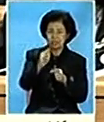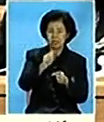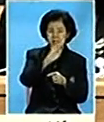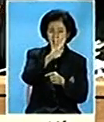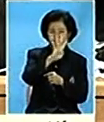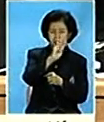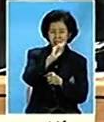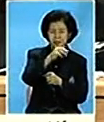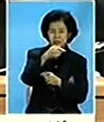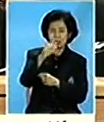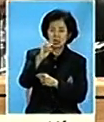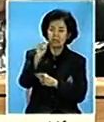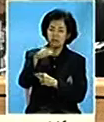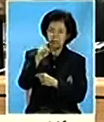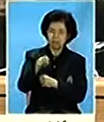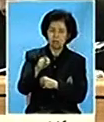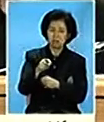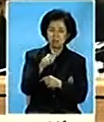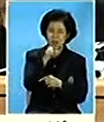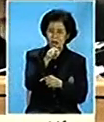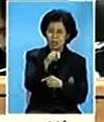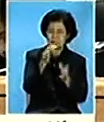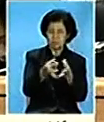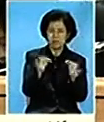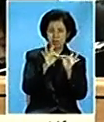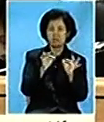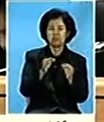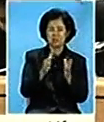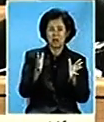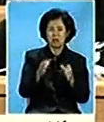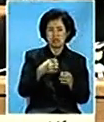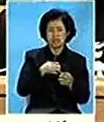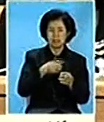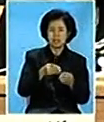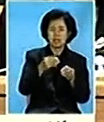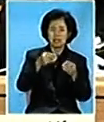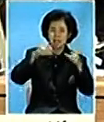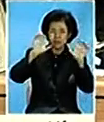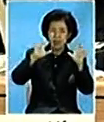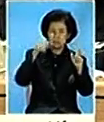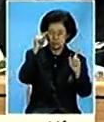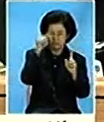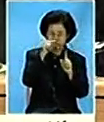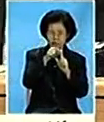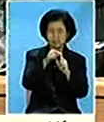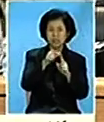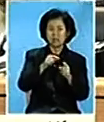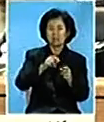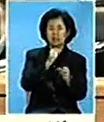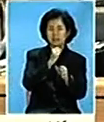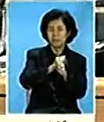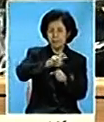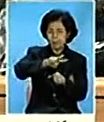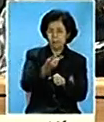ยกันเพราะฉะนั้นตรงนี้มีความสำคัญมากอยากจะให้รัฐบาลมุ่งเน้นนะครับในการที่จะปรับกลไก